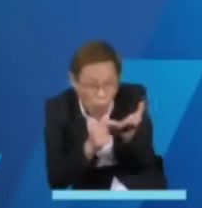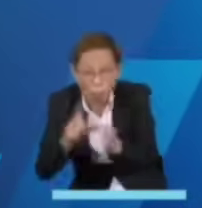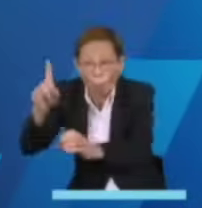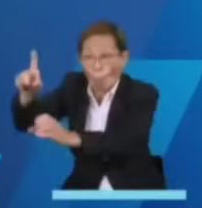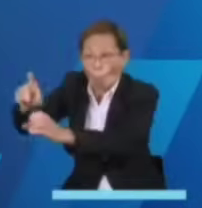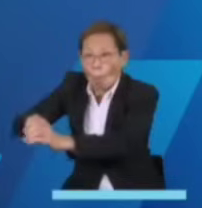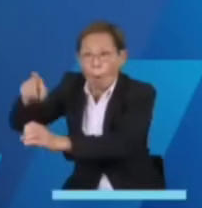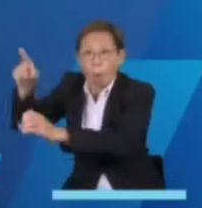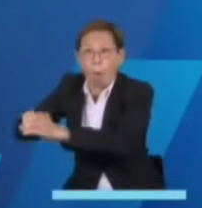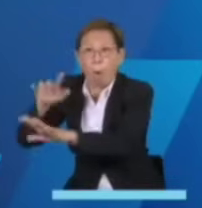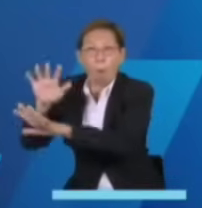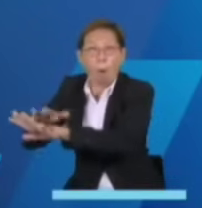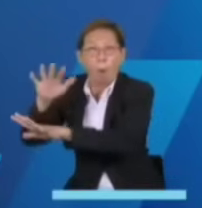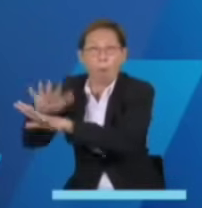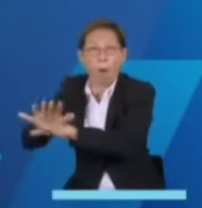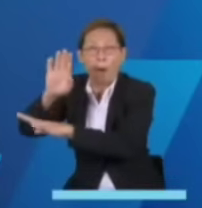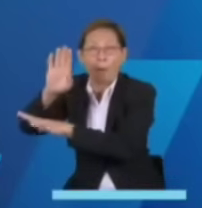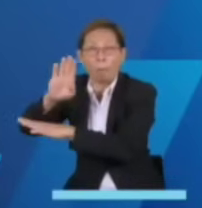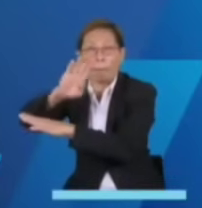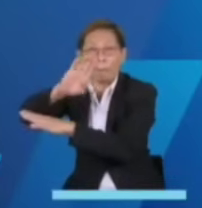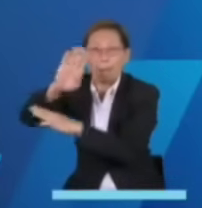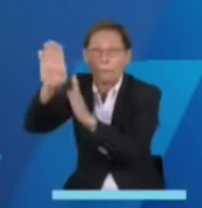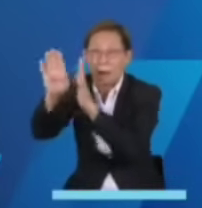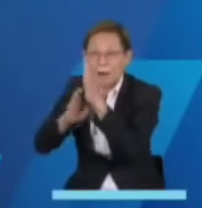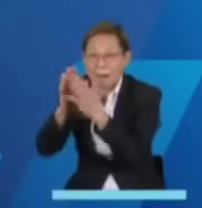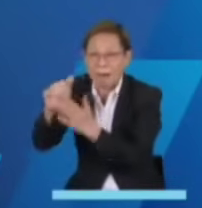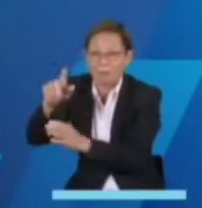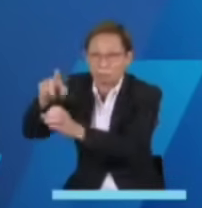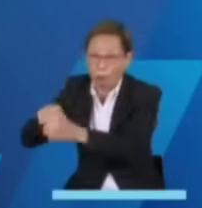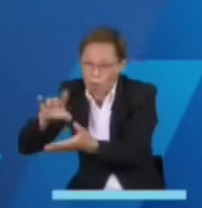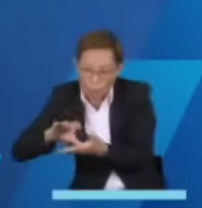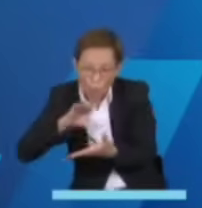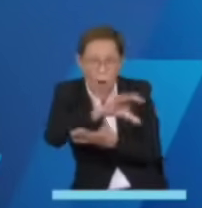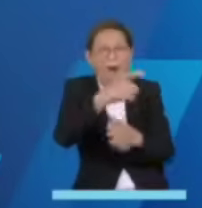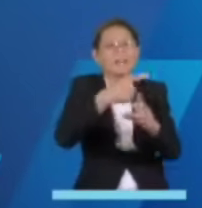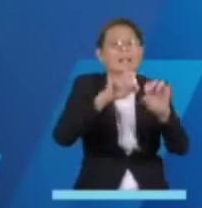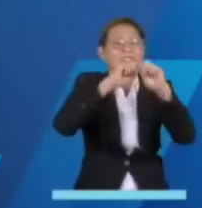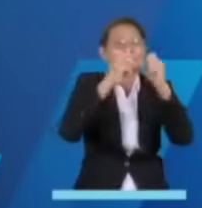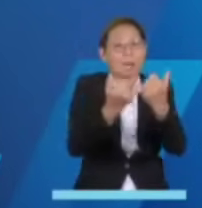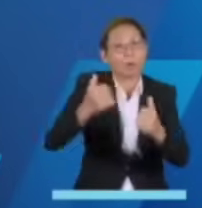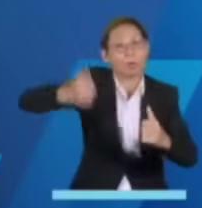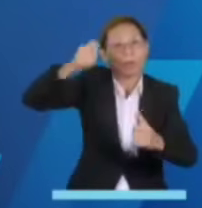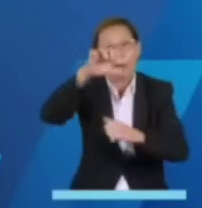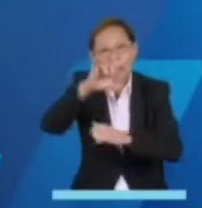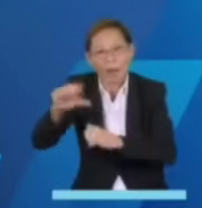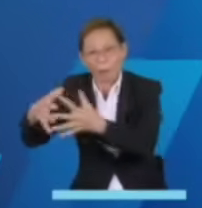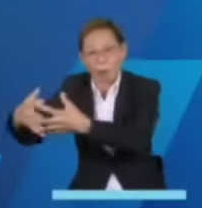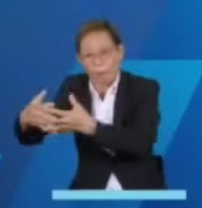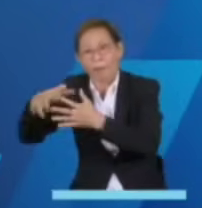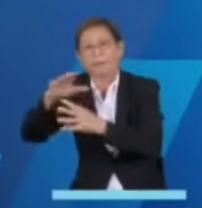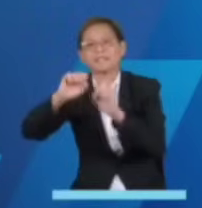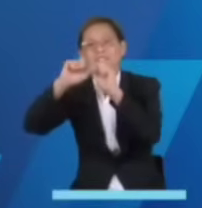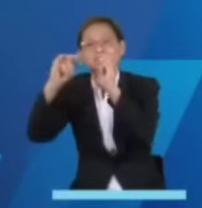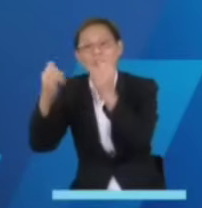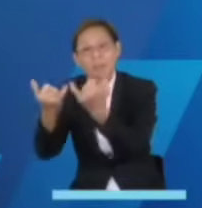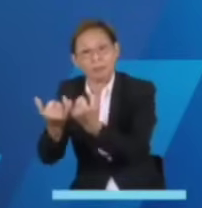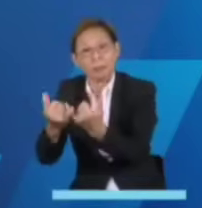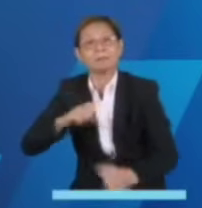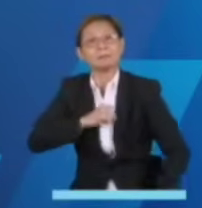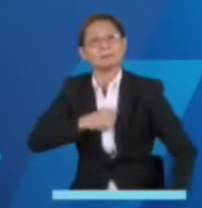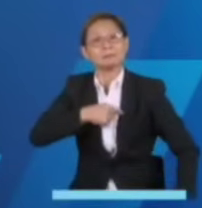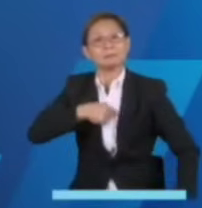puluhan bilion pelaburan dari syarikat-syarikat utama Eropah, Amerika Syarikat dan China.